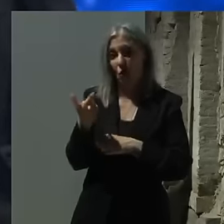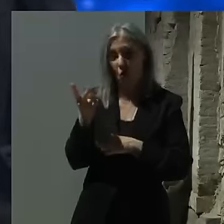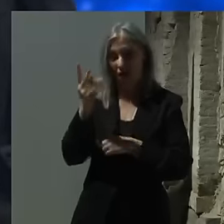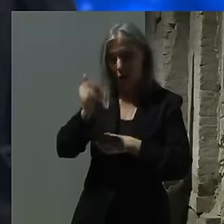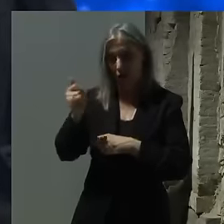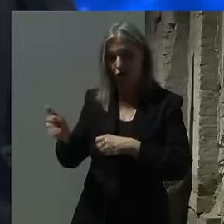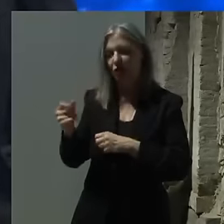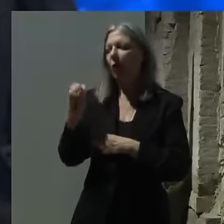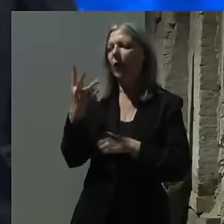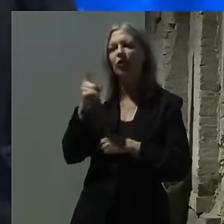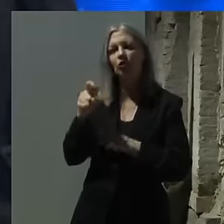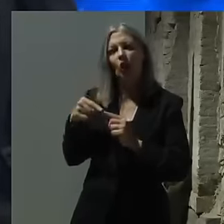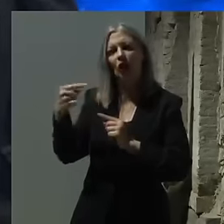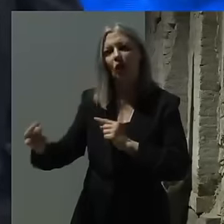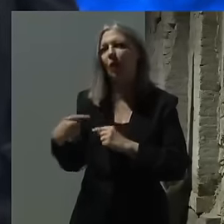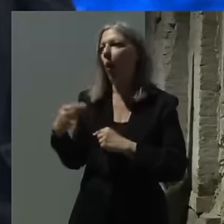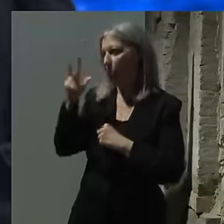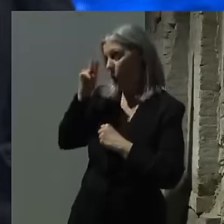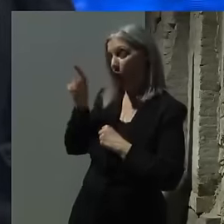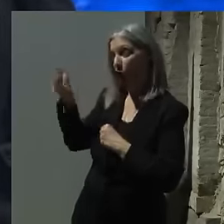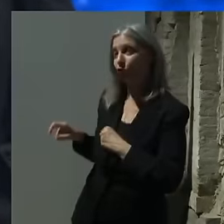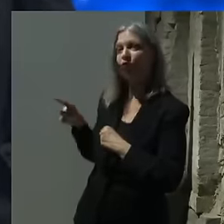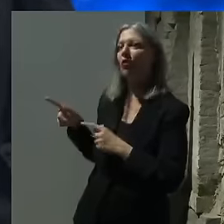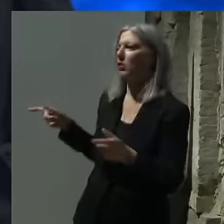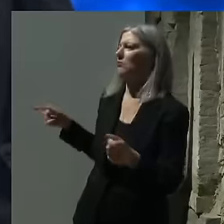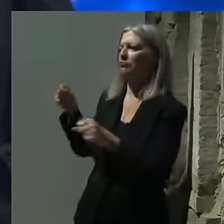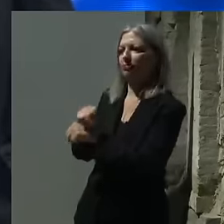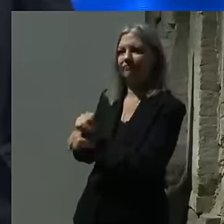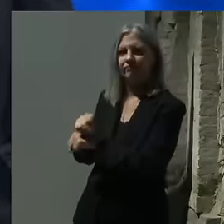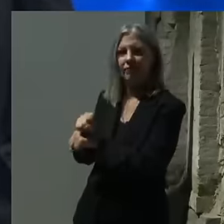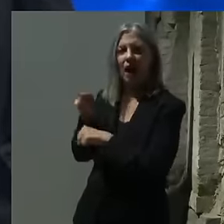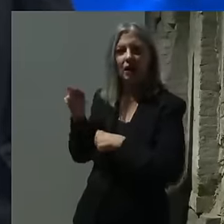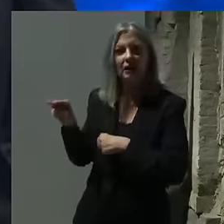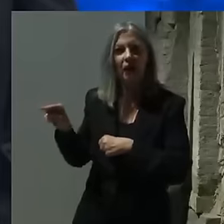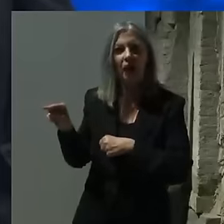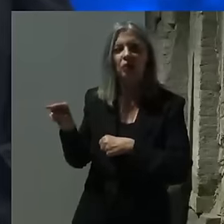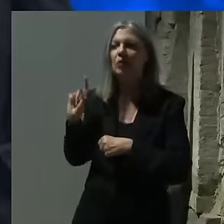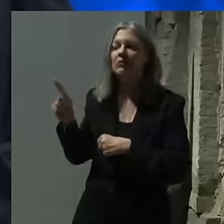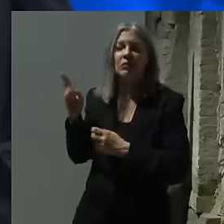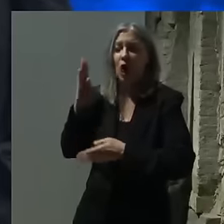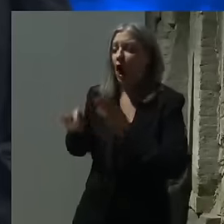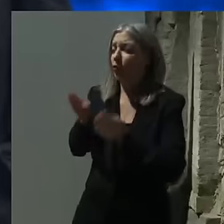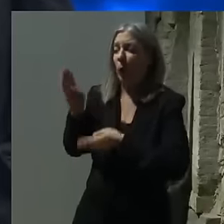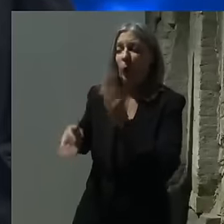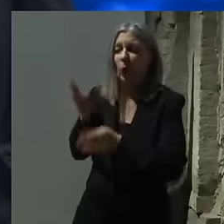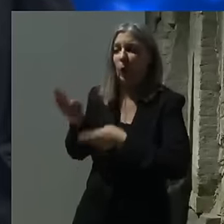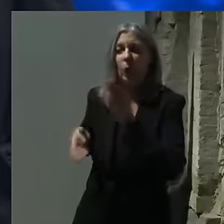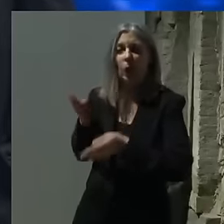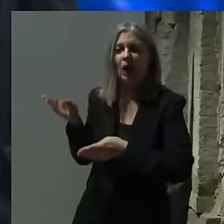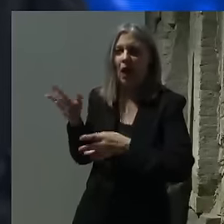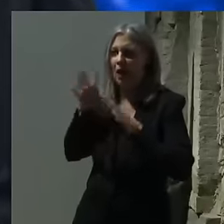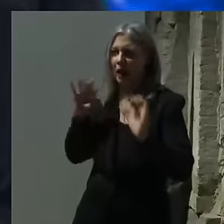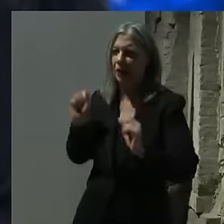omicidio venne arrestato un mio conoscente, che lui sotto tortura da parte